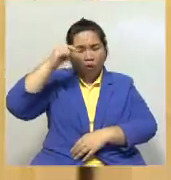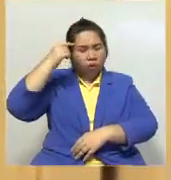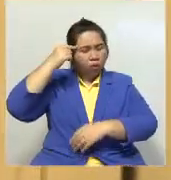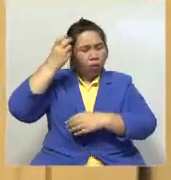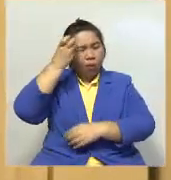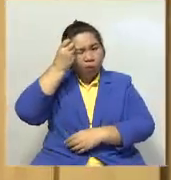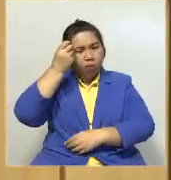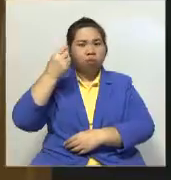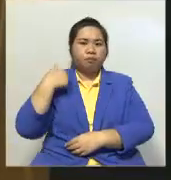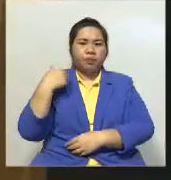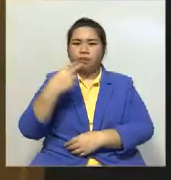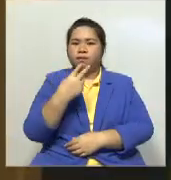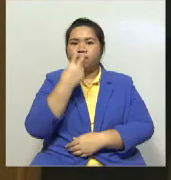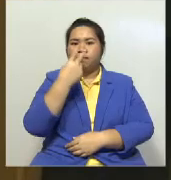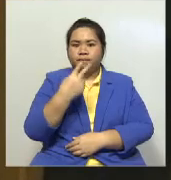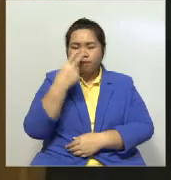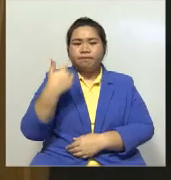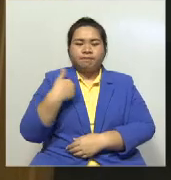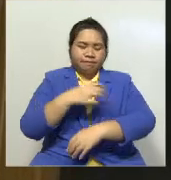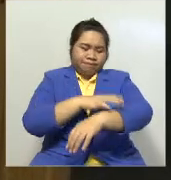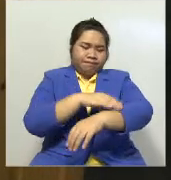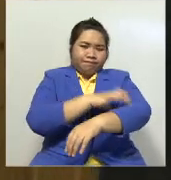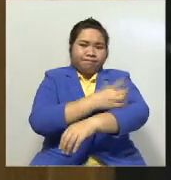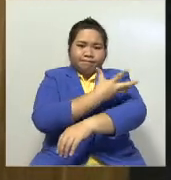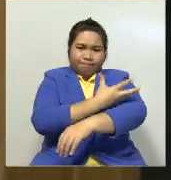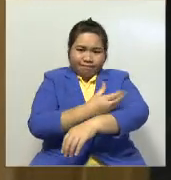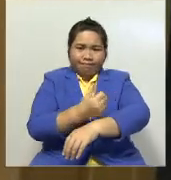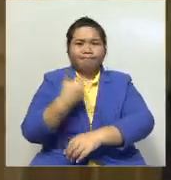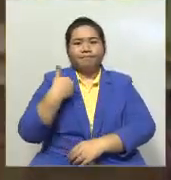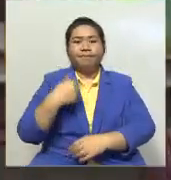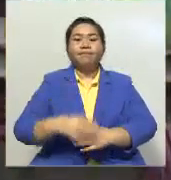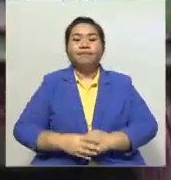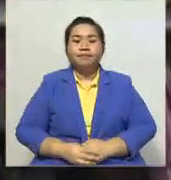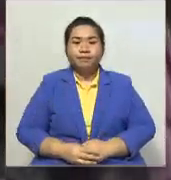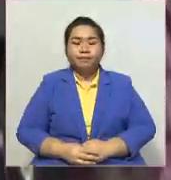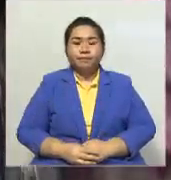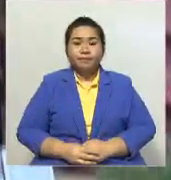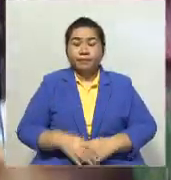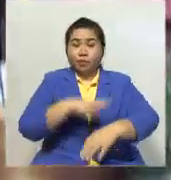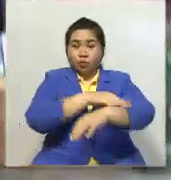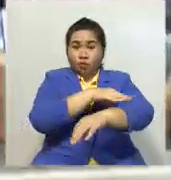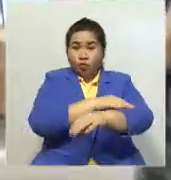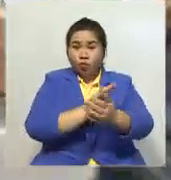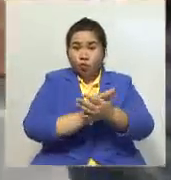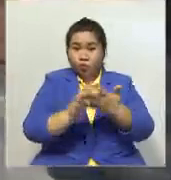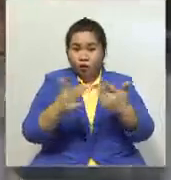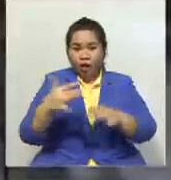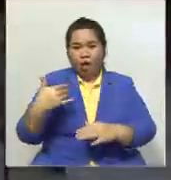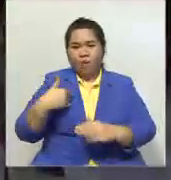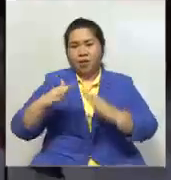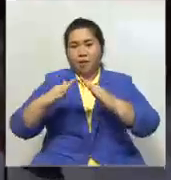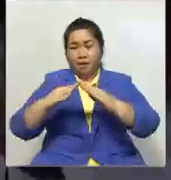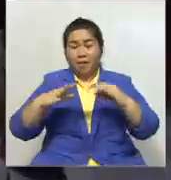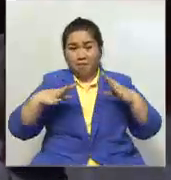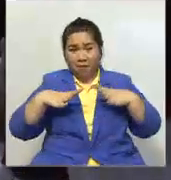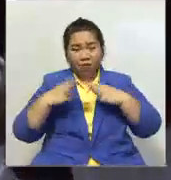รักษาโรคทางเดินหายใจและคลายกล้ามเนื้อค่ะ จบจากนวดก็ได้เวลาพาแรงที่โฮมสเตย์ที่พักค่ะ